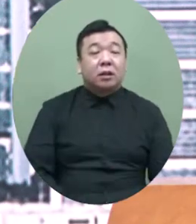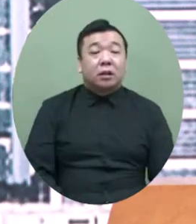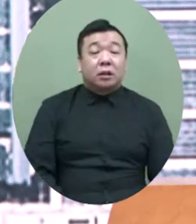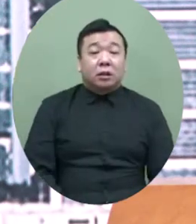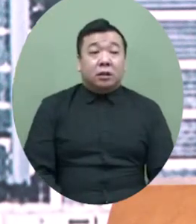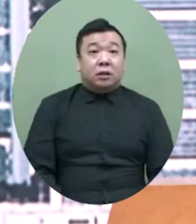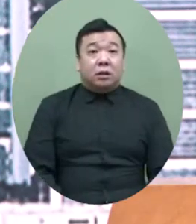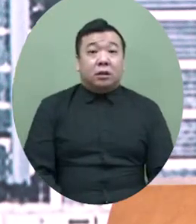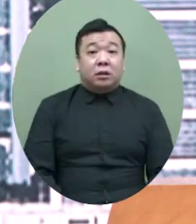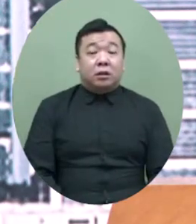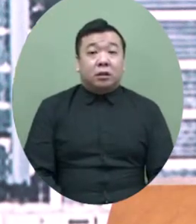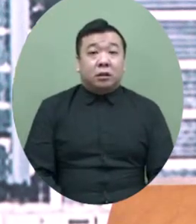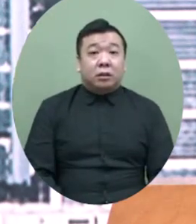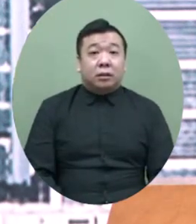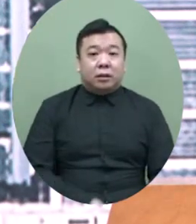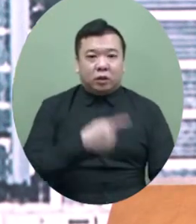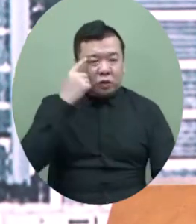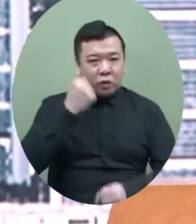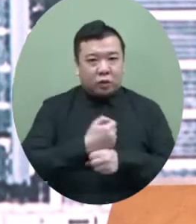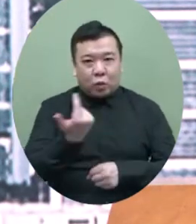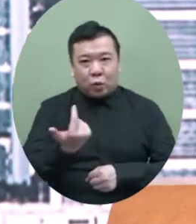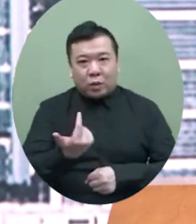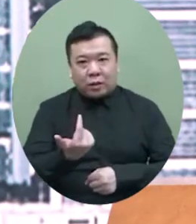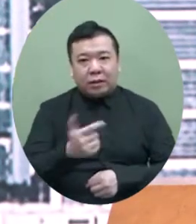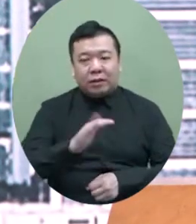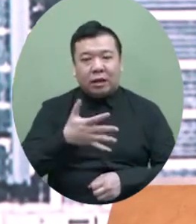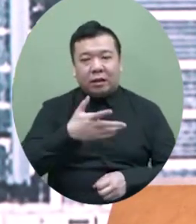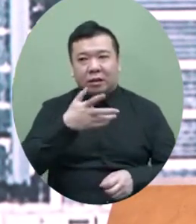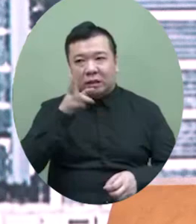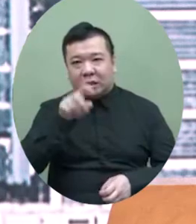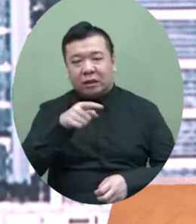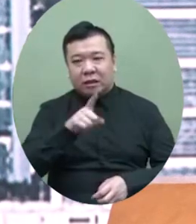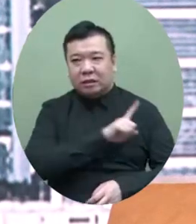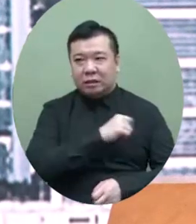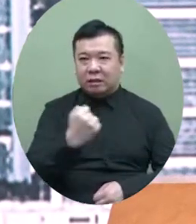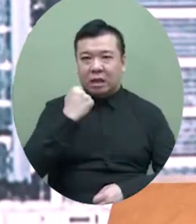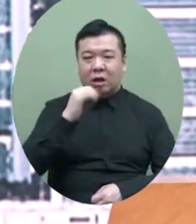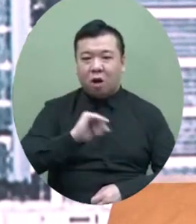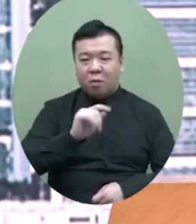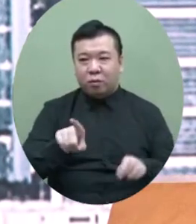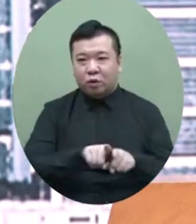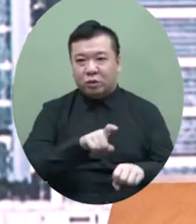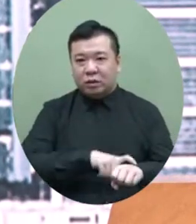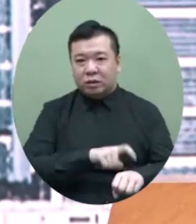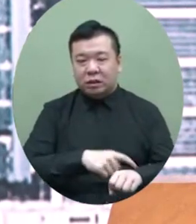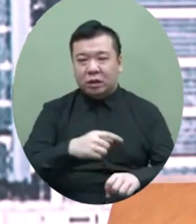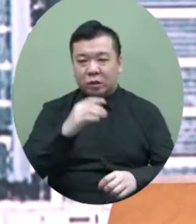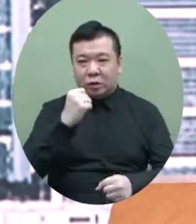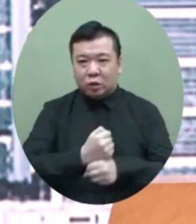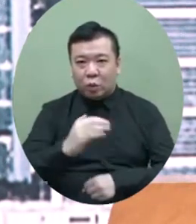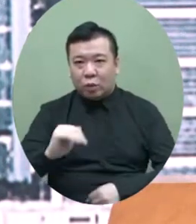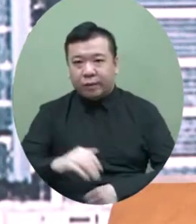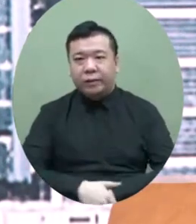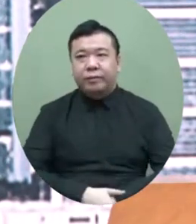咧，即使係想做好多，但係都要睇下嗰個能力是否喺同一時間咧能夠可以處